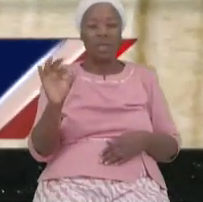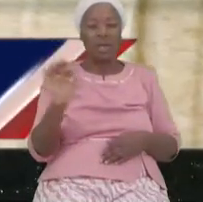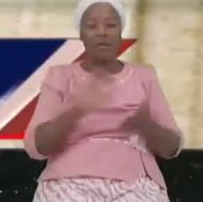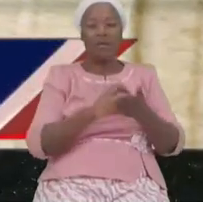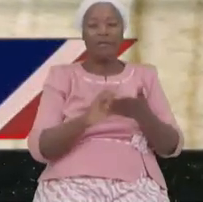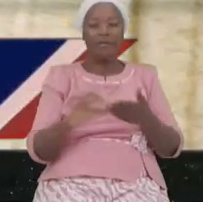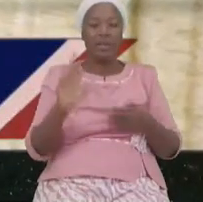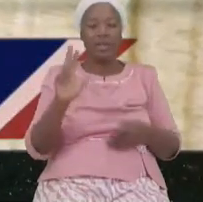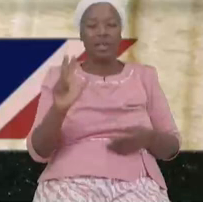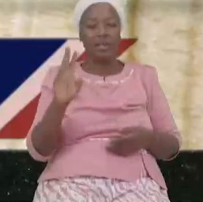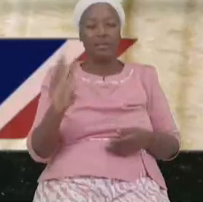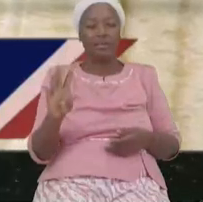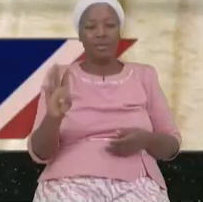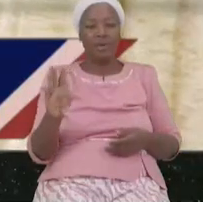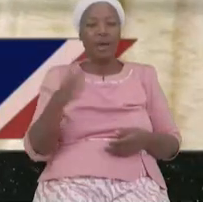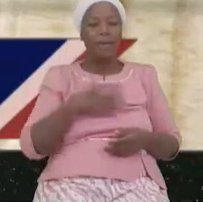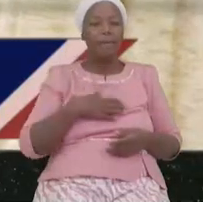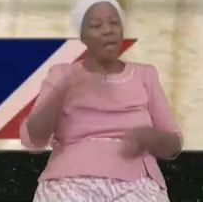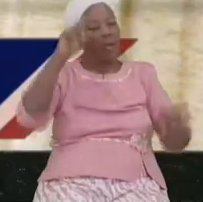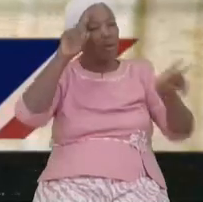Psaume 89, verset 34.